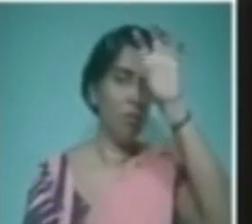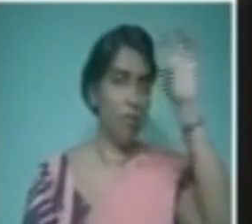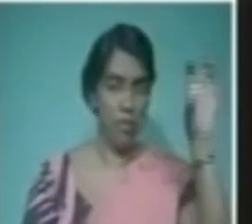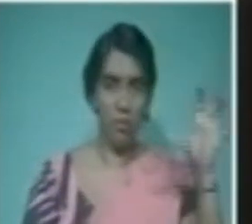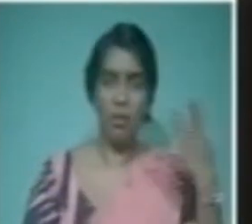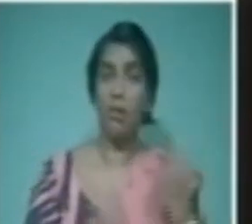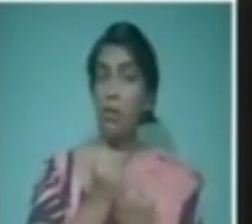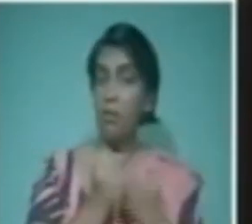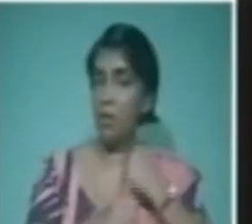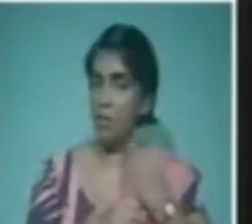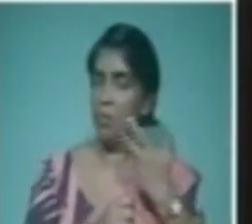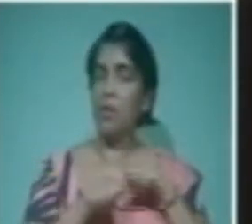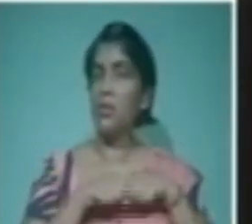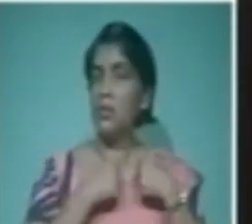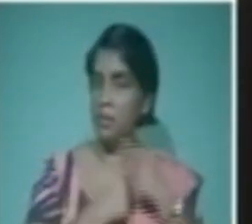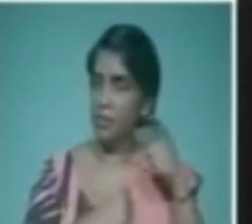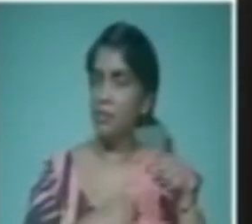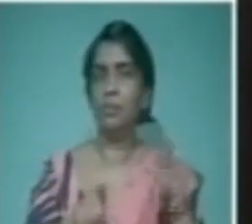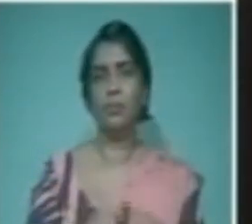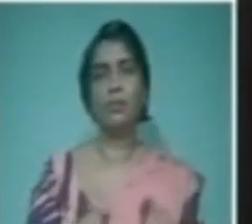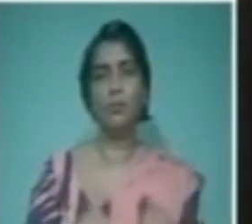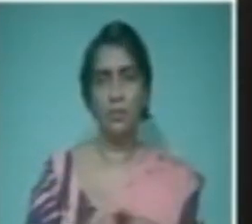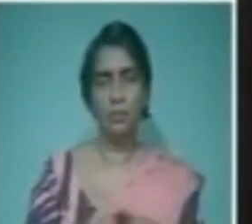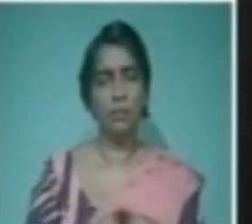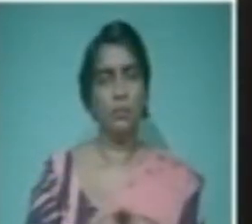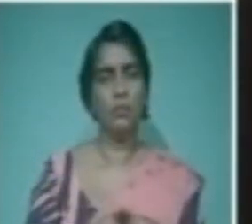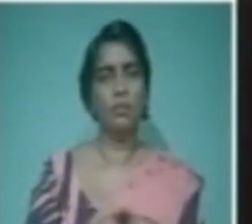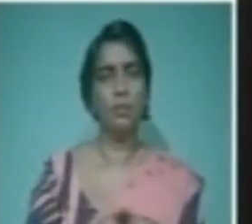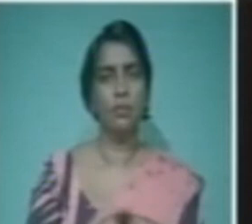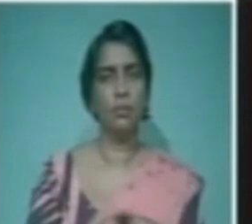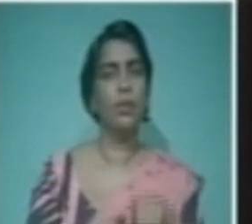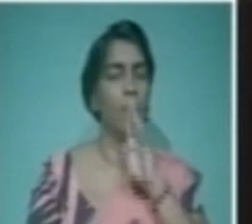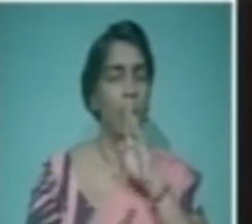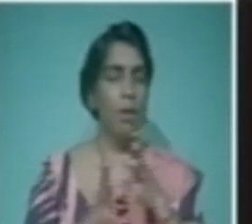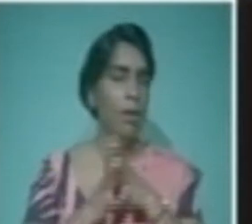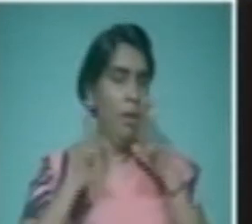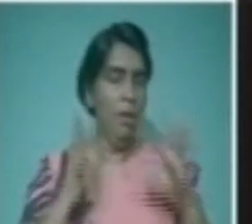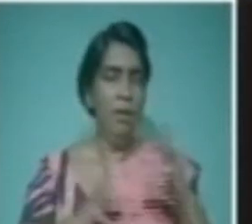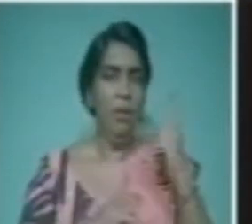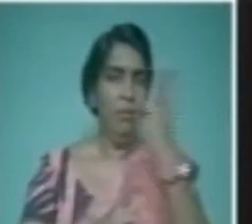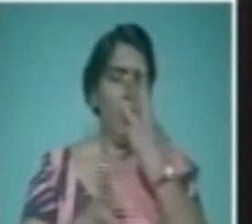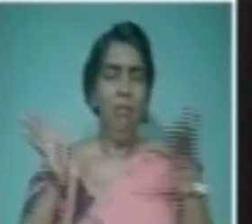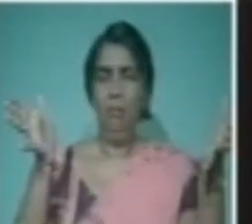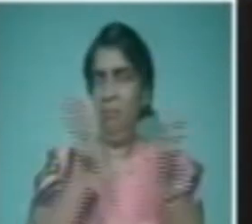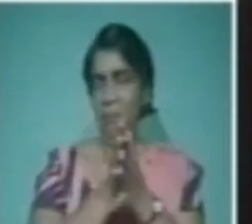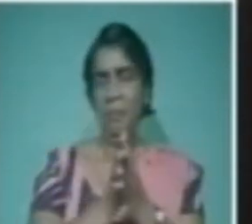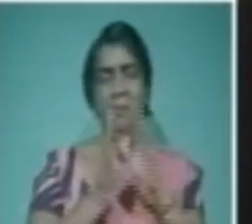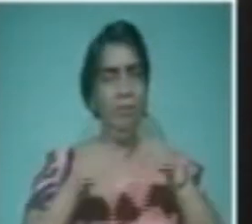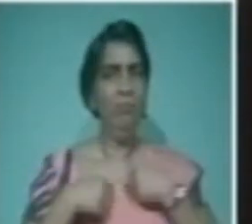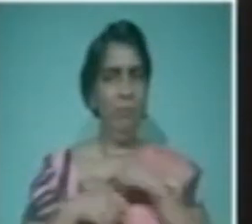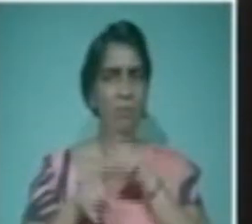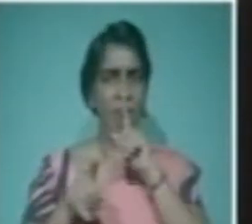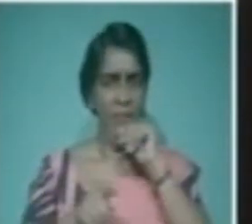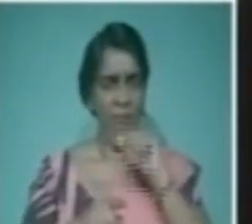සහ ආධාරක ආයතන ඒ වගේම මල්ටිලැටරල් ඩෝනර්ස් ඒ කියන්නේ බහුපාර්ශවීය ආධාරකරුවන් ඉතින් ඇත්ත වශයෙන්ම